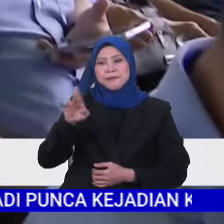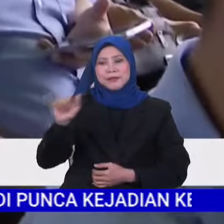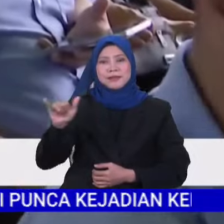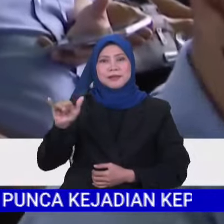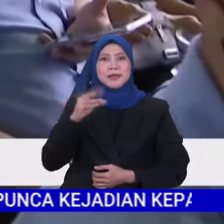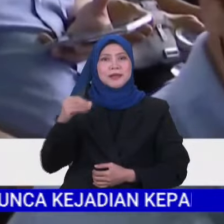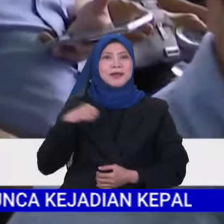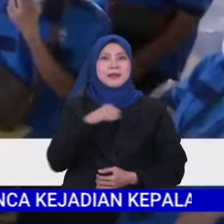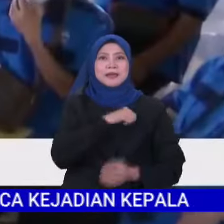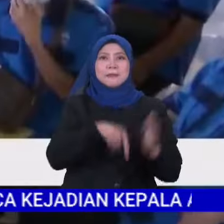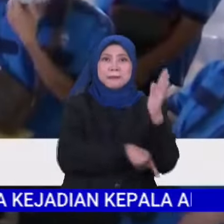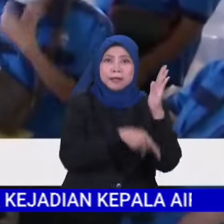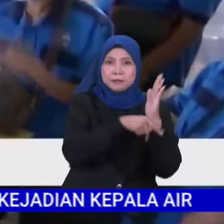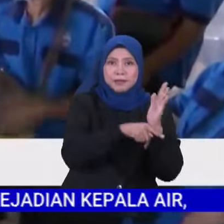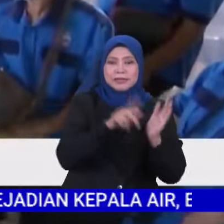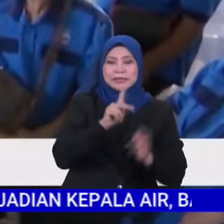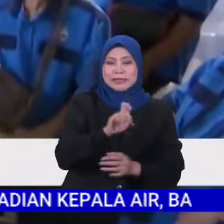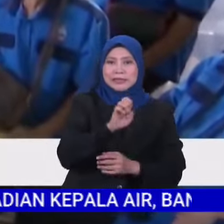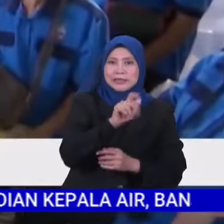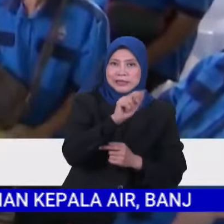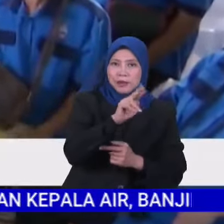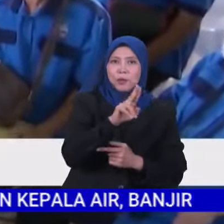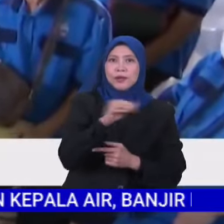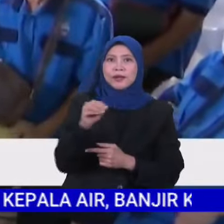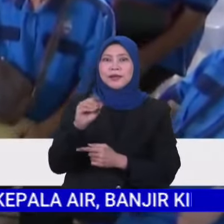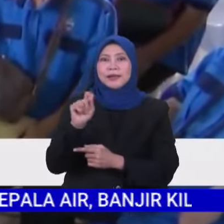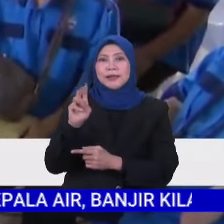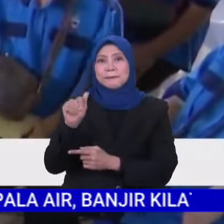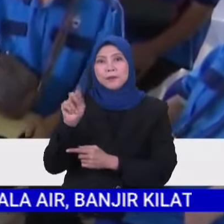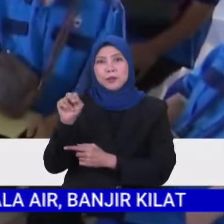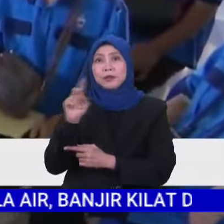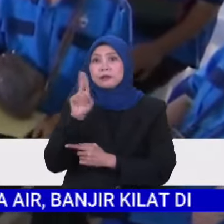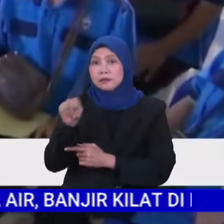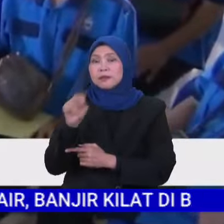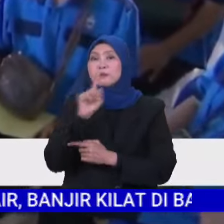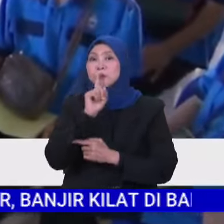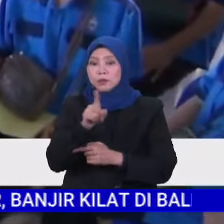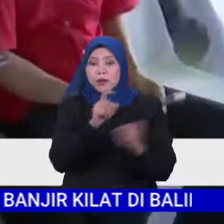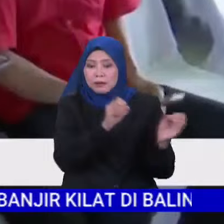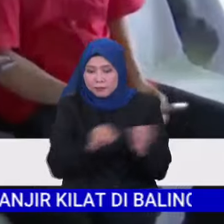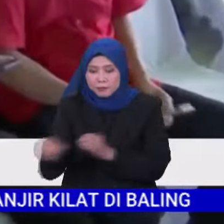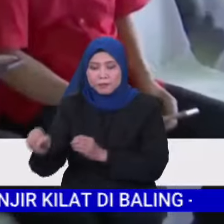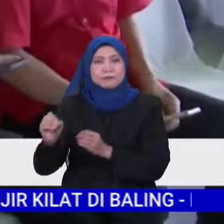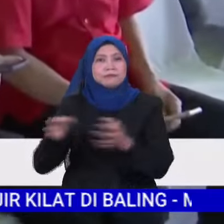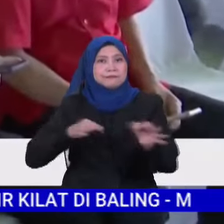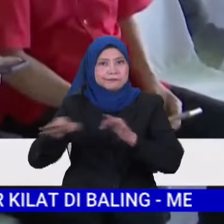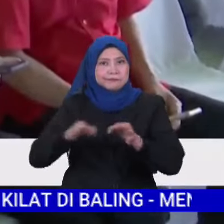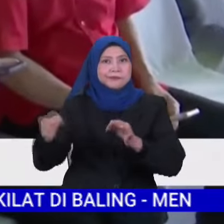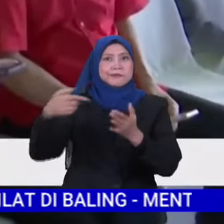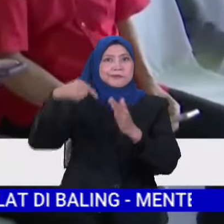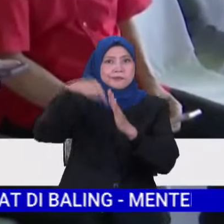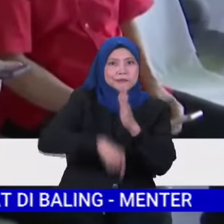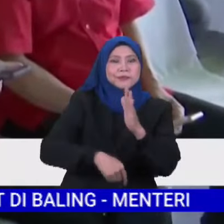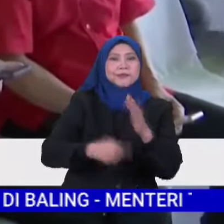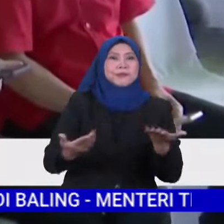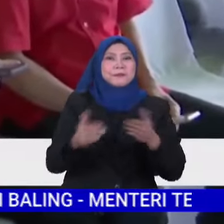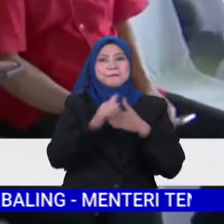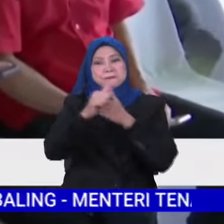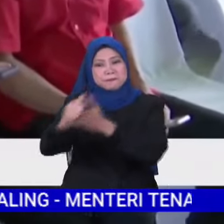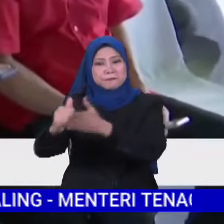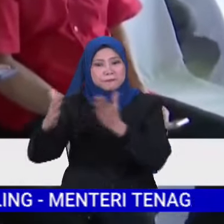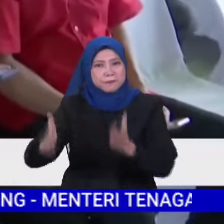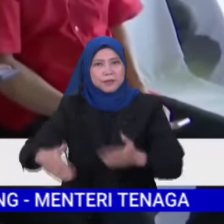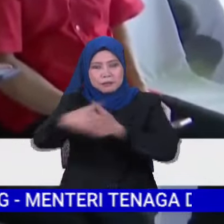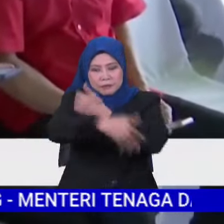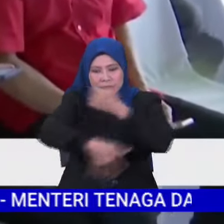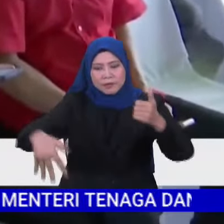keningau dan Aduh Tambun dan memberitahu antara objektif penghancuran adalah menerangkan secara terperinci kepada pemimpin akar umbi